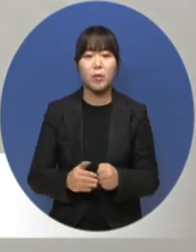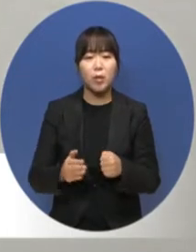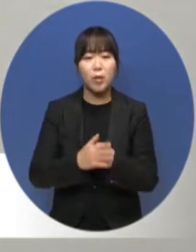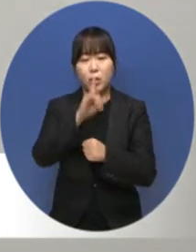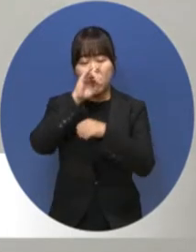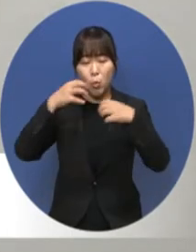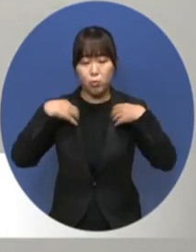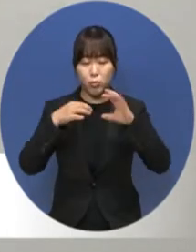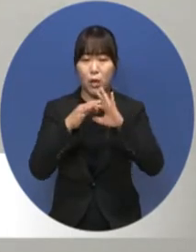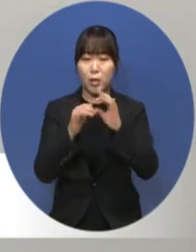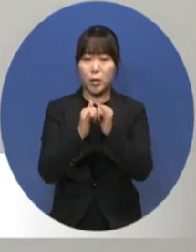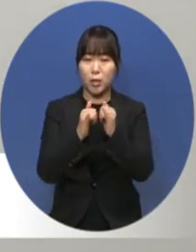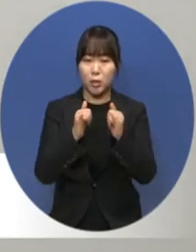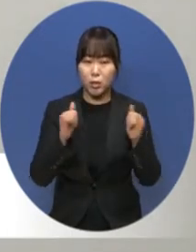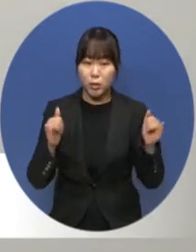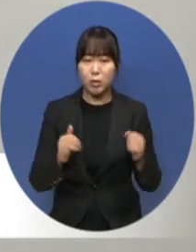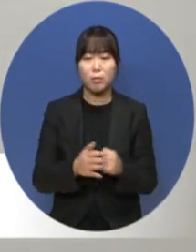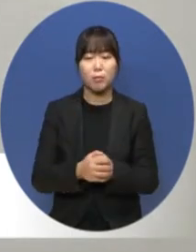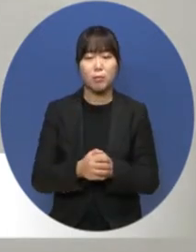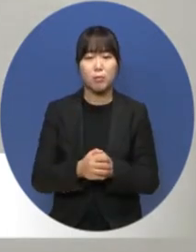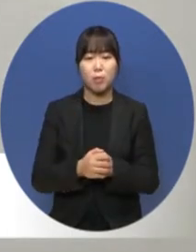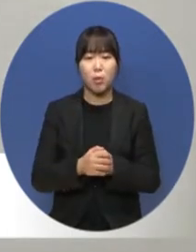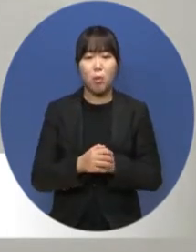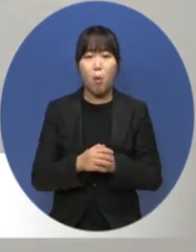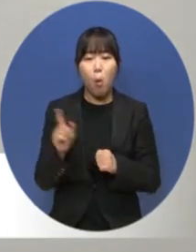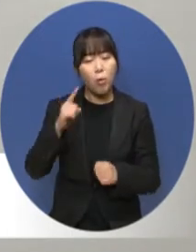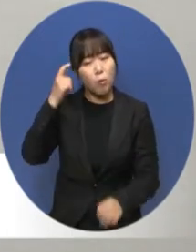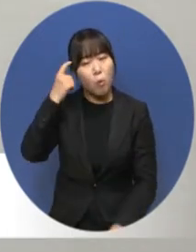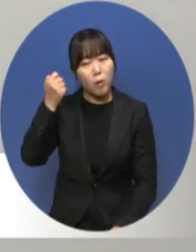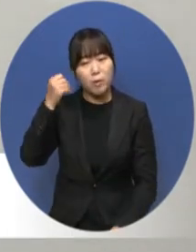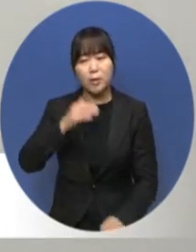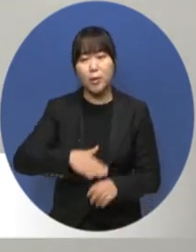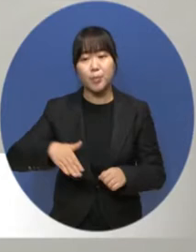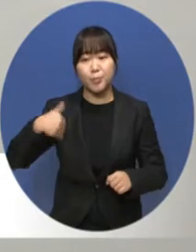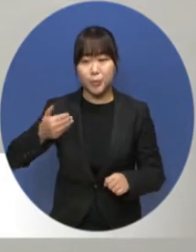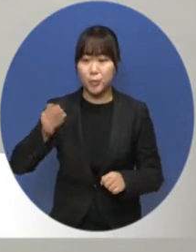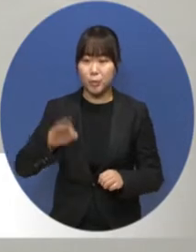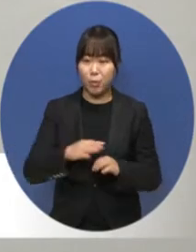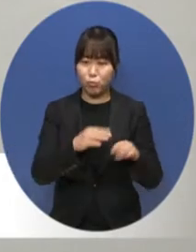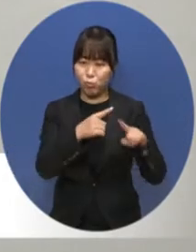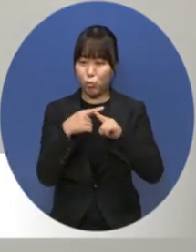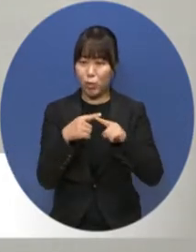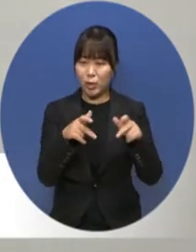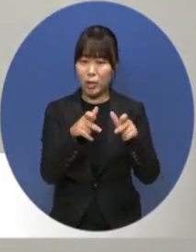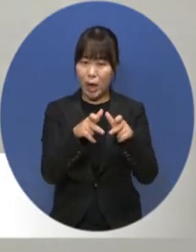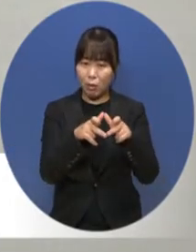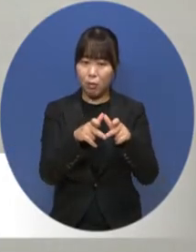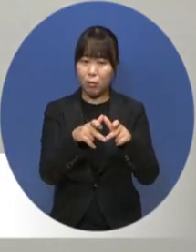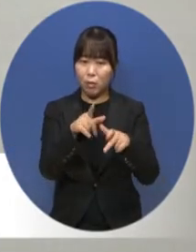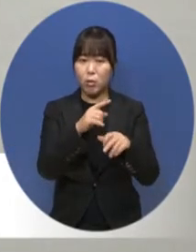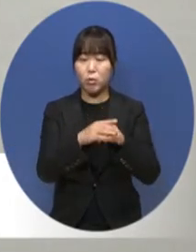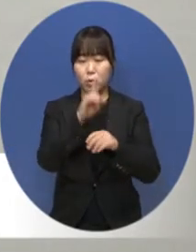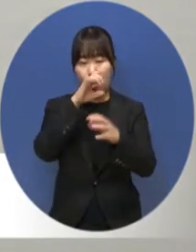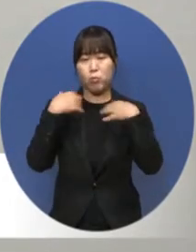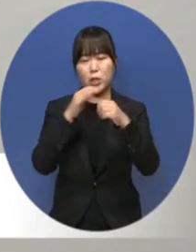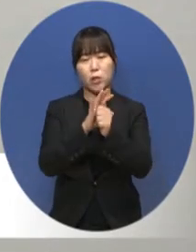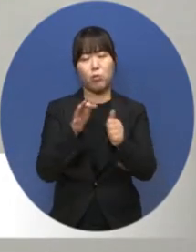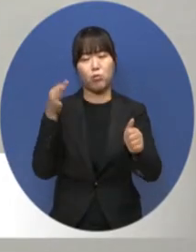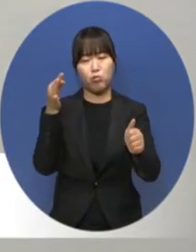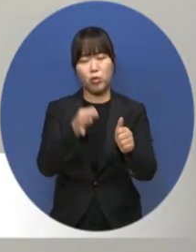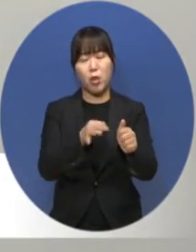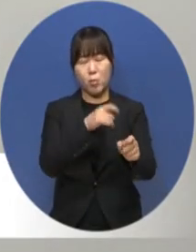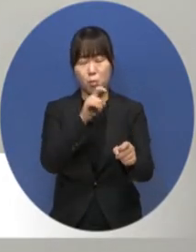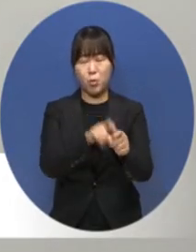정부 관계자들이 굳이 무슨 뜻을 갖고 있는지 모르지만은 무조건 장애를 그 정부 지원금을 준다는 목적